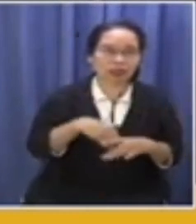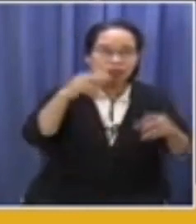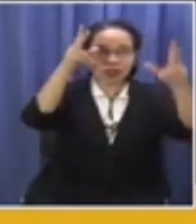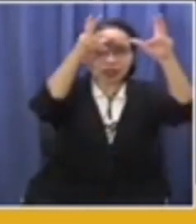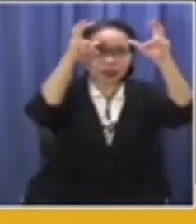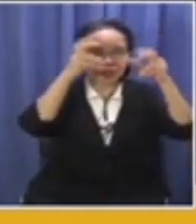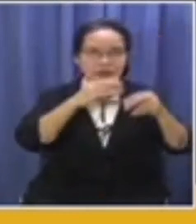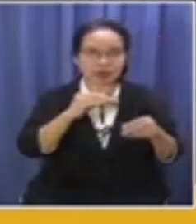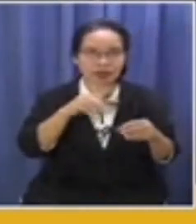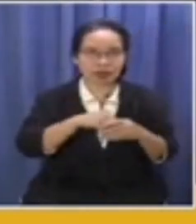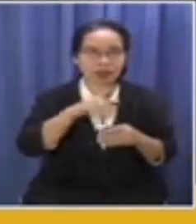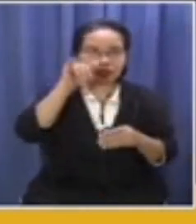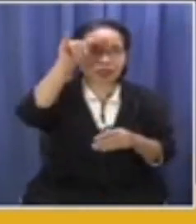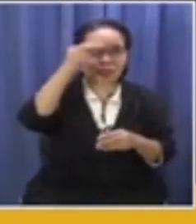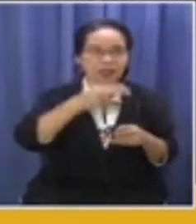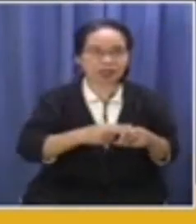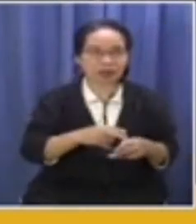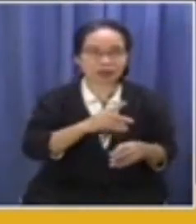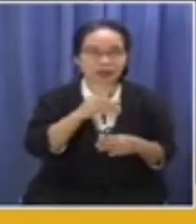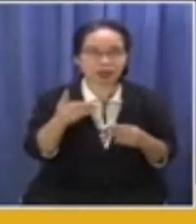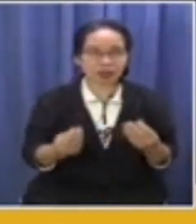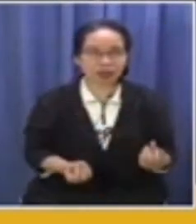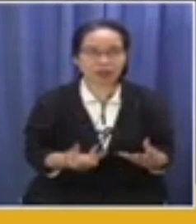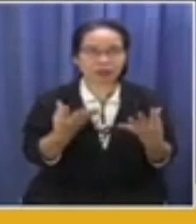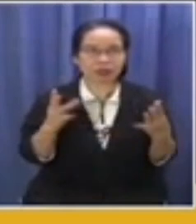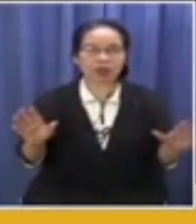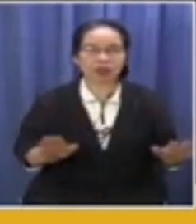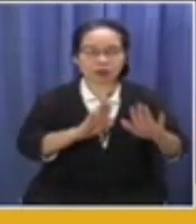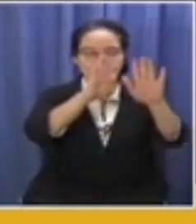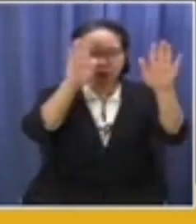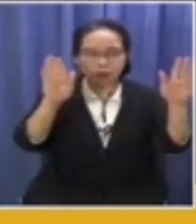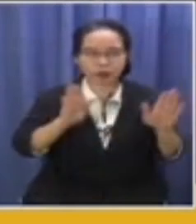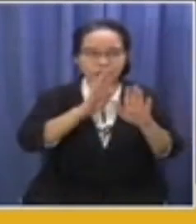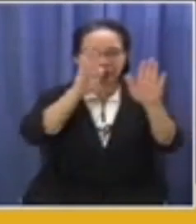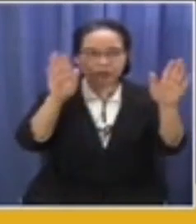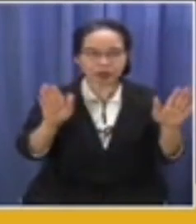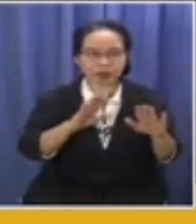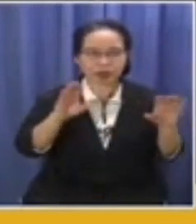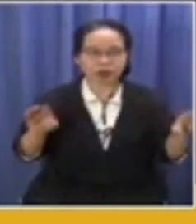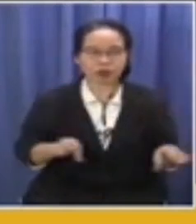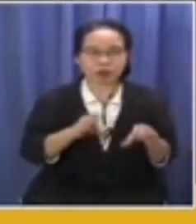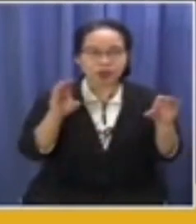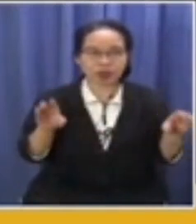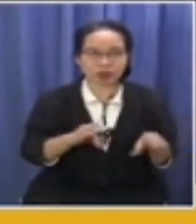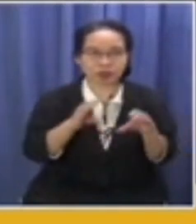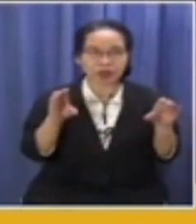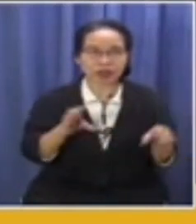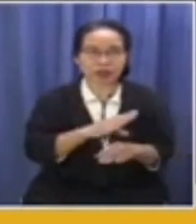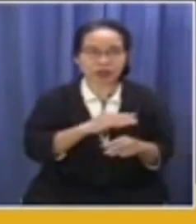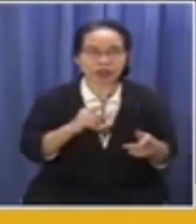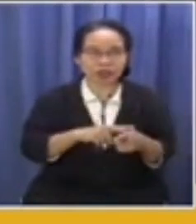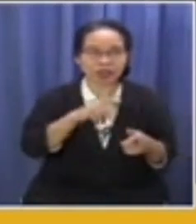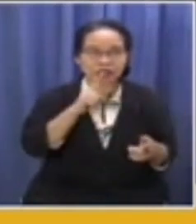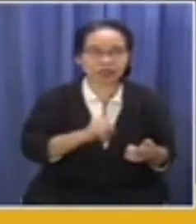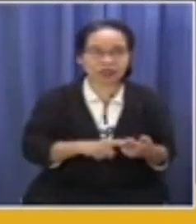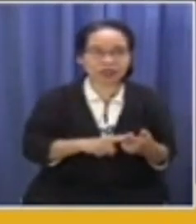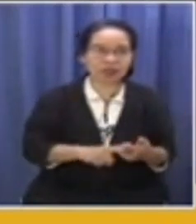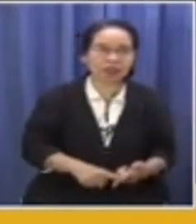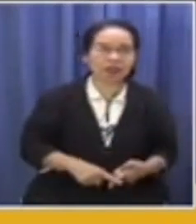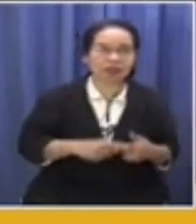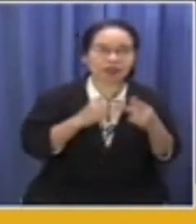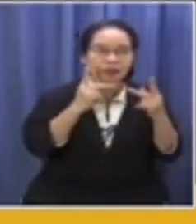demonyo at sa pangalan mo'y nagsigawa kami ng maraming gawang makapangyarihan at kung magkagayo'y